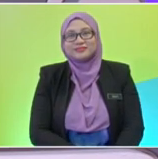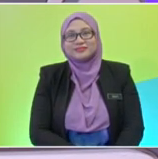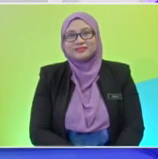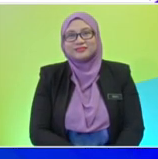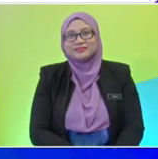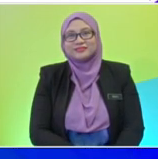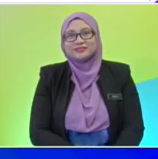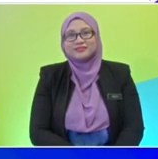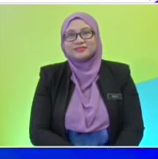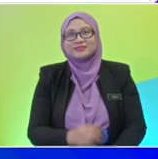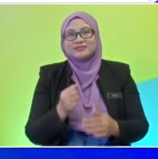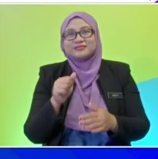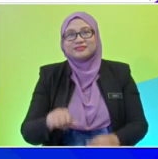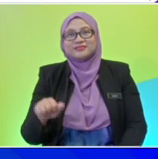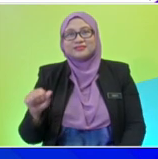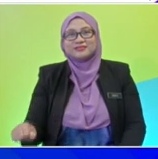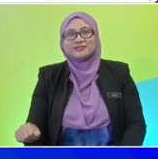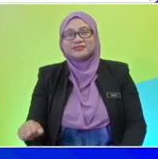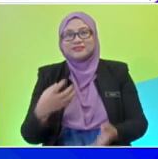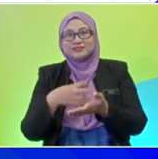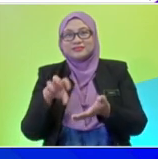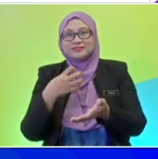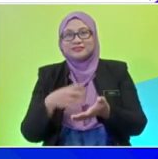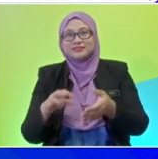adik merasakan mainan artinya